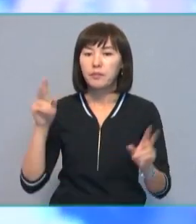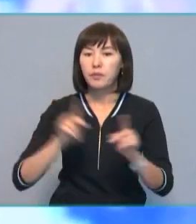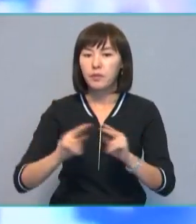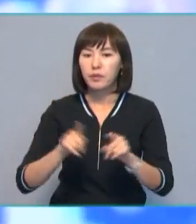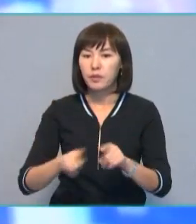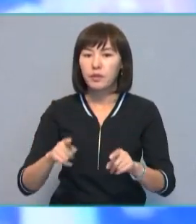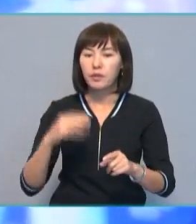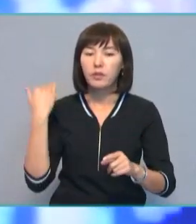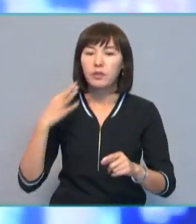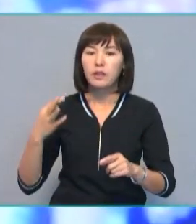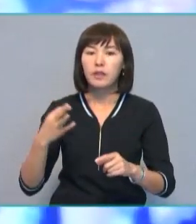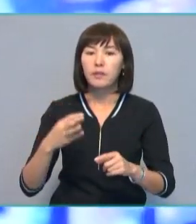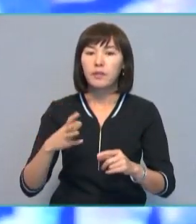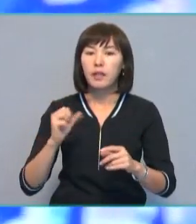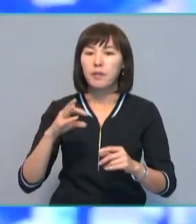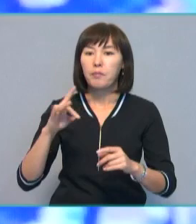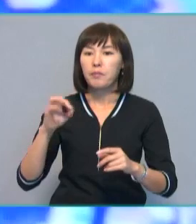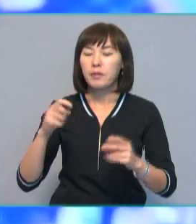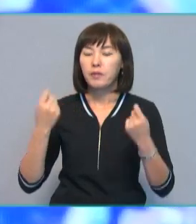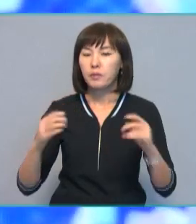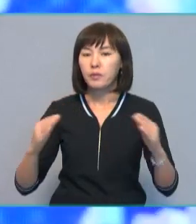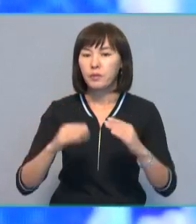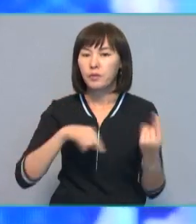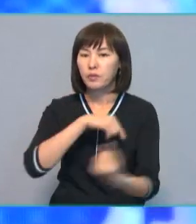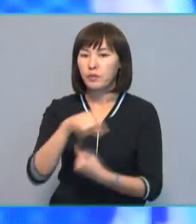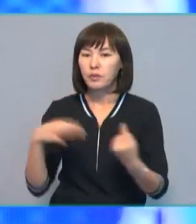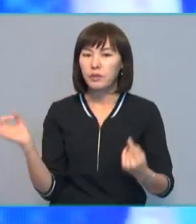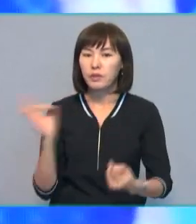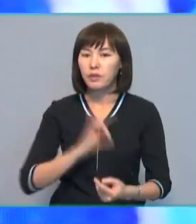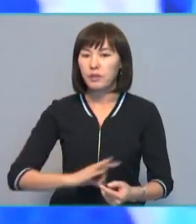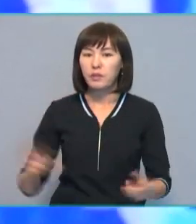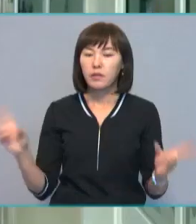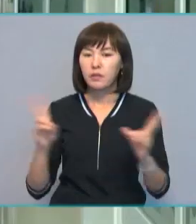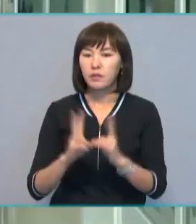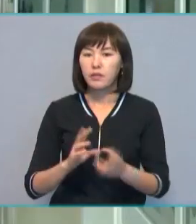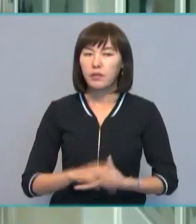үшін салықшылар Түркістандағы Әмір сауда үйінде кәсіпкерлермен тағы да кездесті.